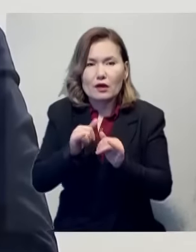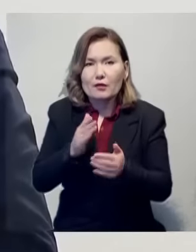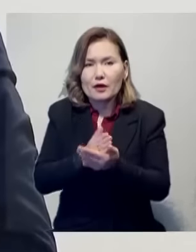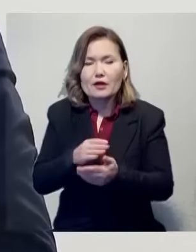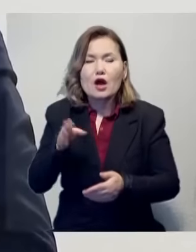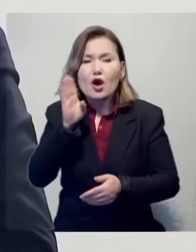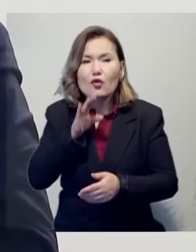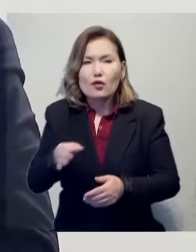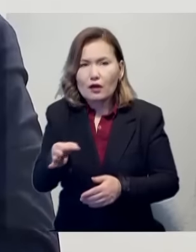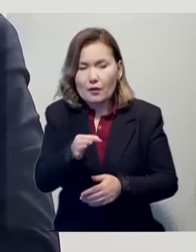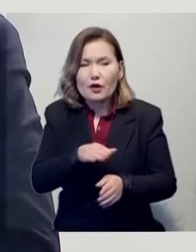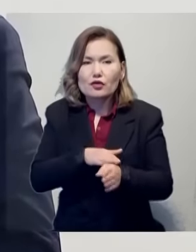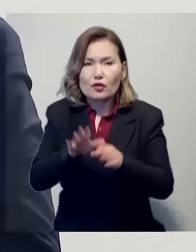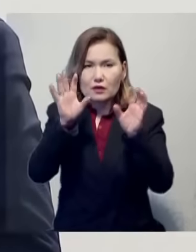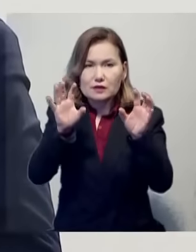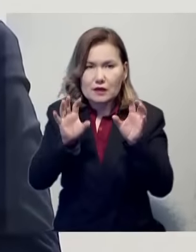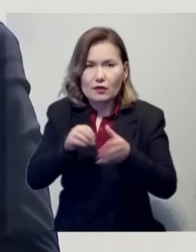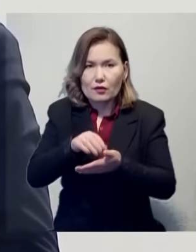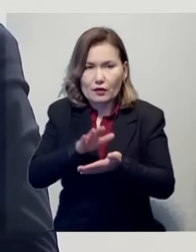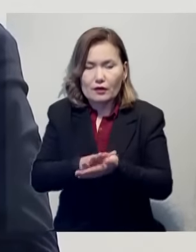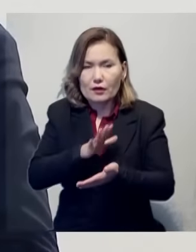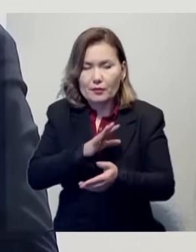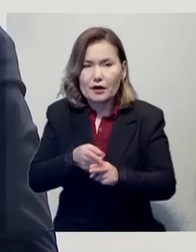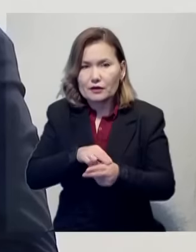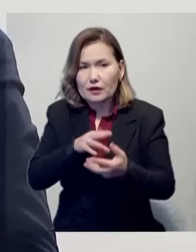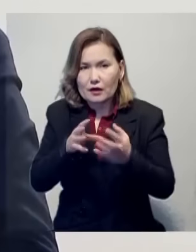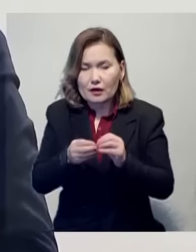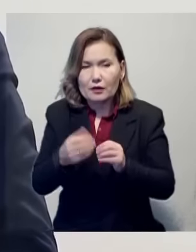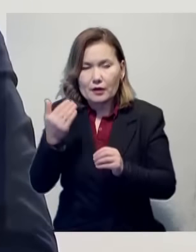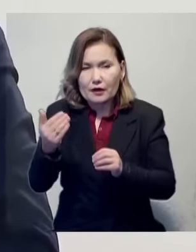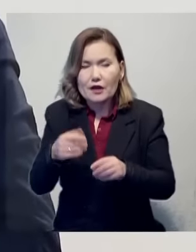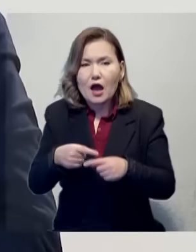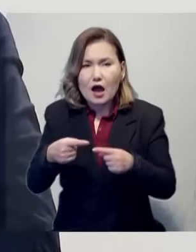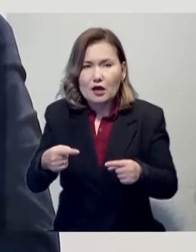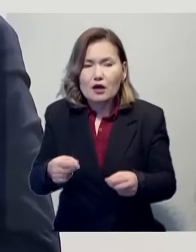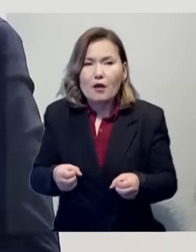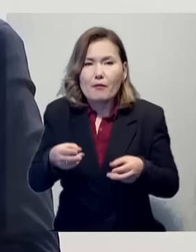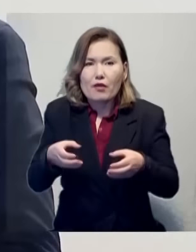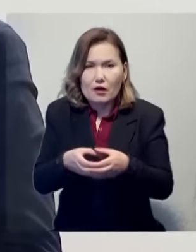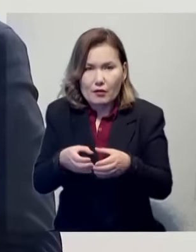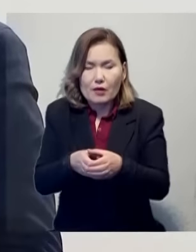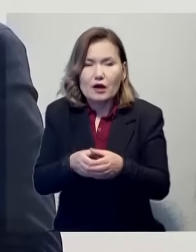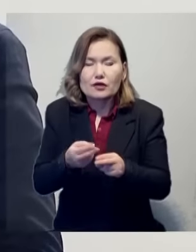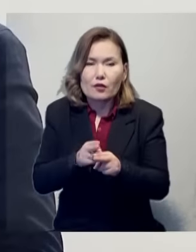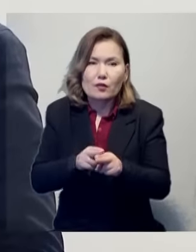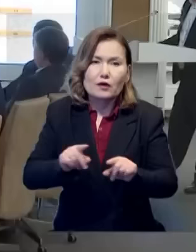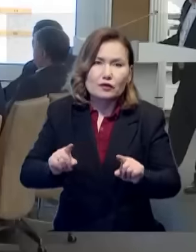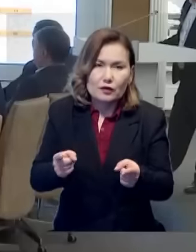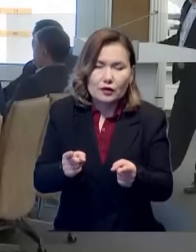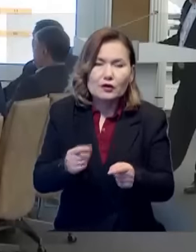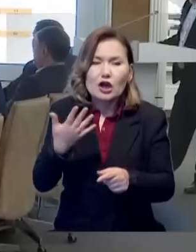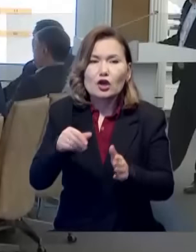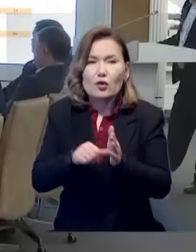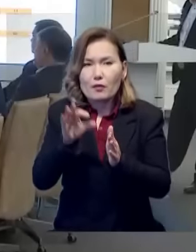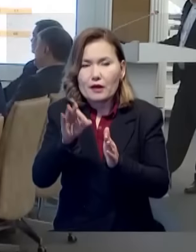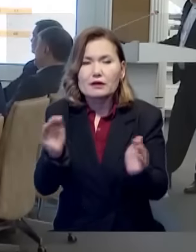бәрі толық заңдасып бітуіне байланысты суғанақтықтың браконьерствоның балыққа деген мәселесі 56%-ға